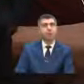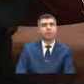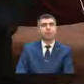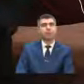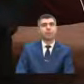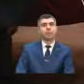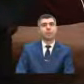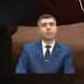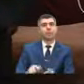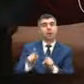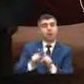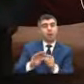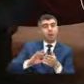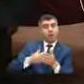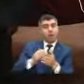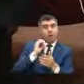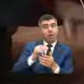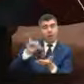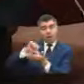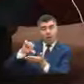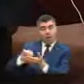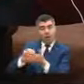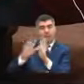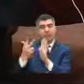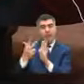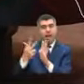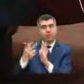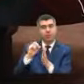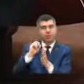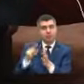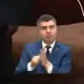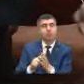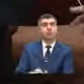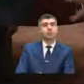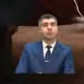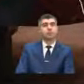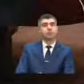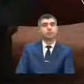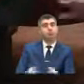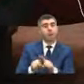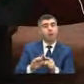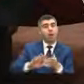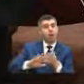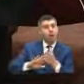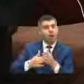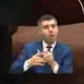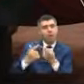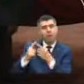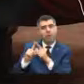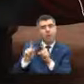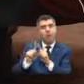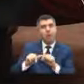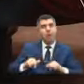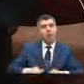من أجل جعل هذه المراكز الجهوية هي يعني كتحل محل كافة اللجان